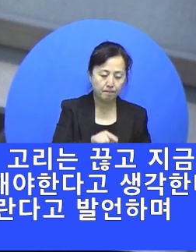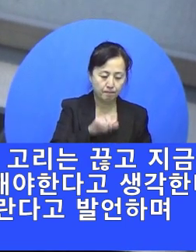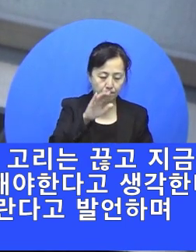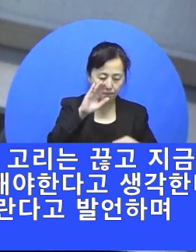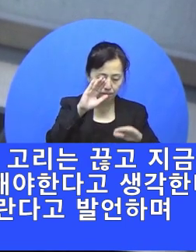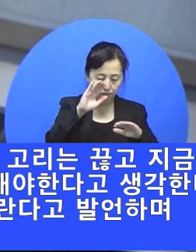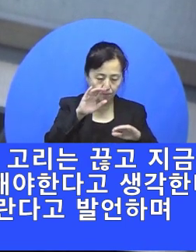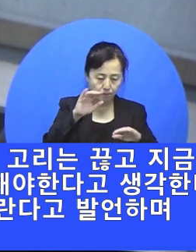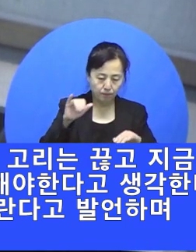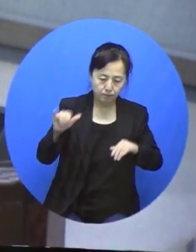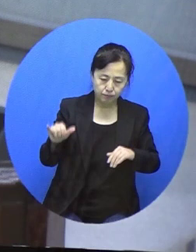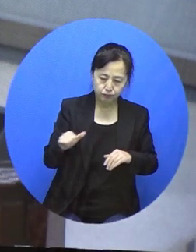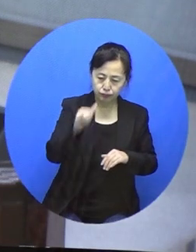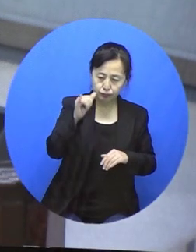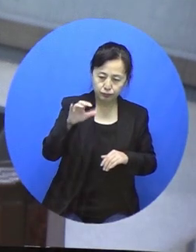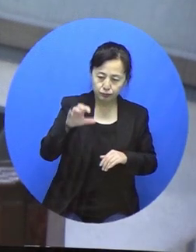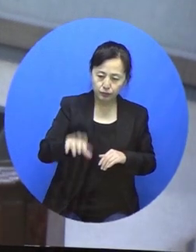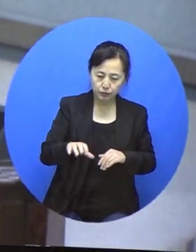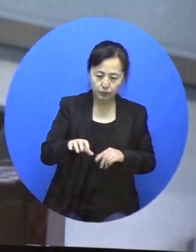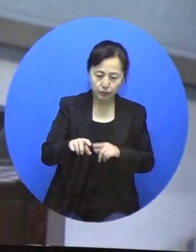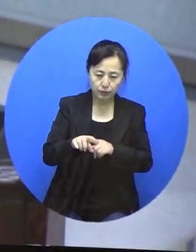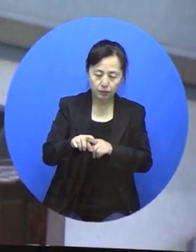본 의원의 마음을 저기다 써주신 것 같아요.